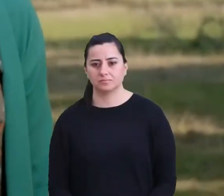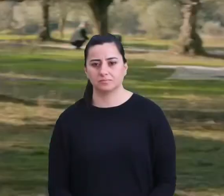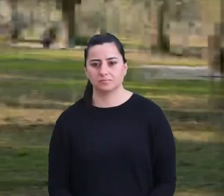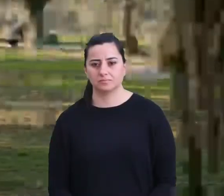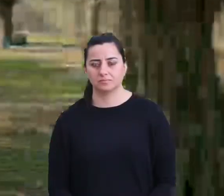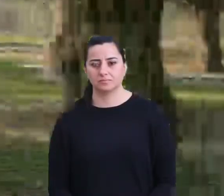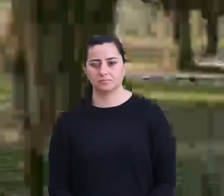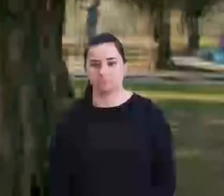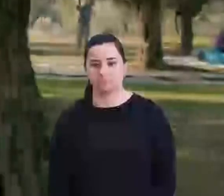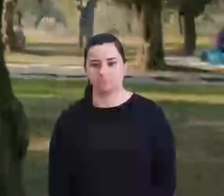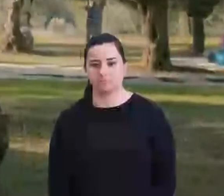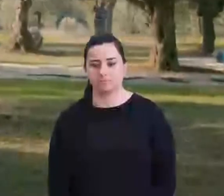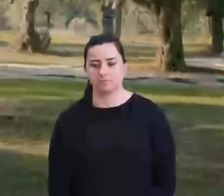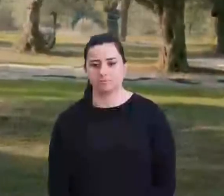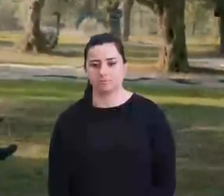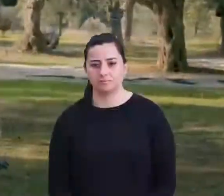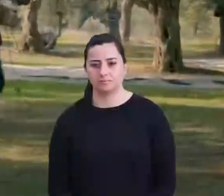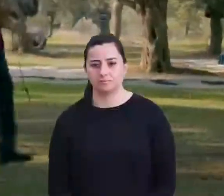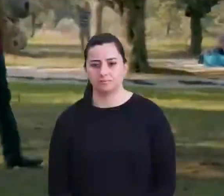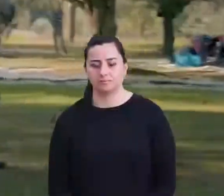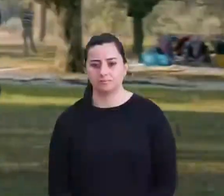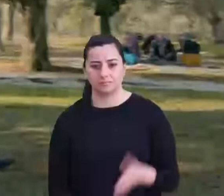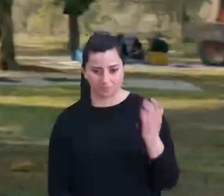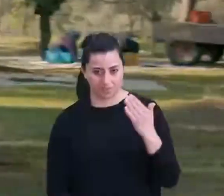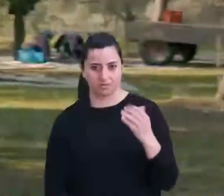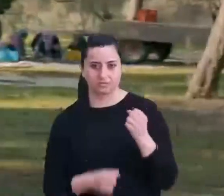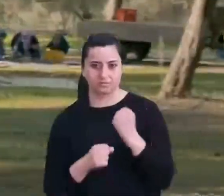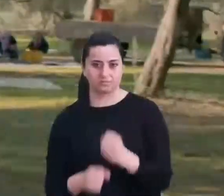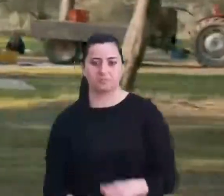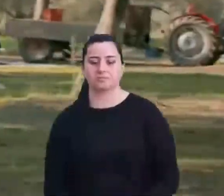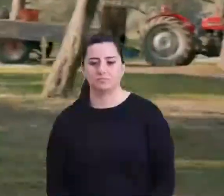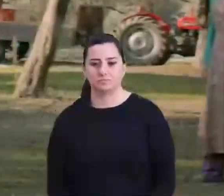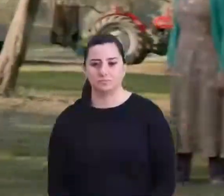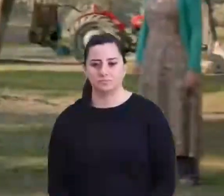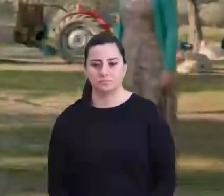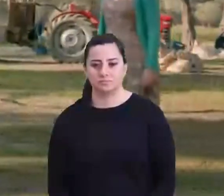Sedef içten içe gülüyor. Gel. Gel böyle.